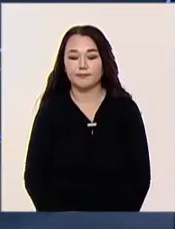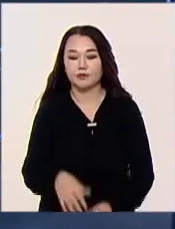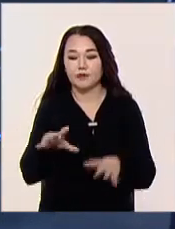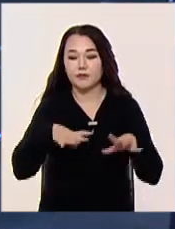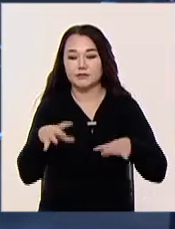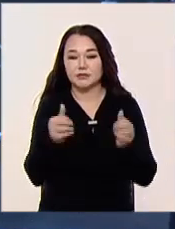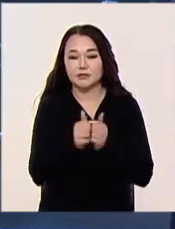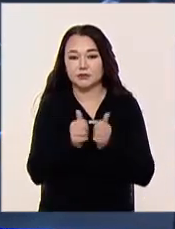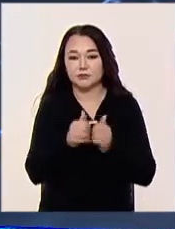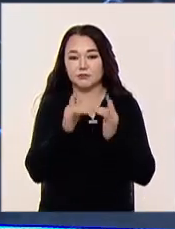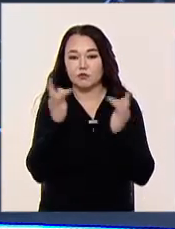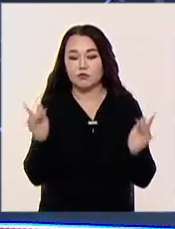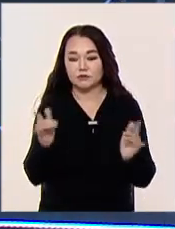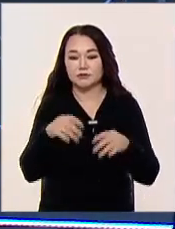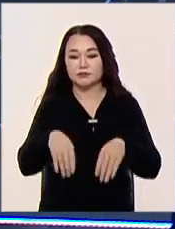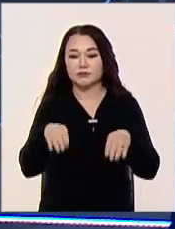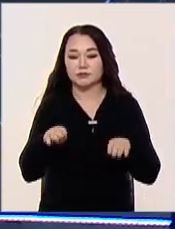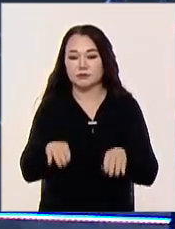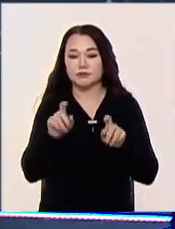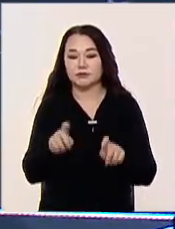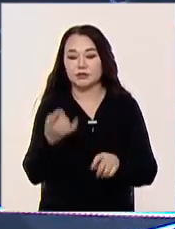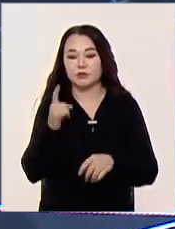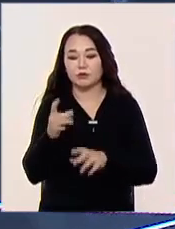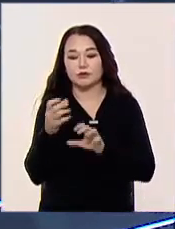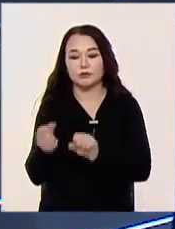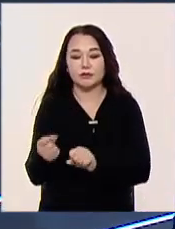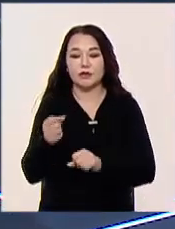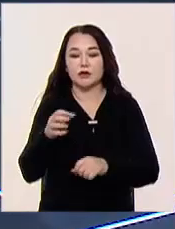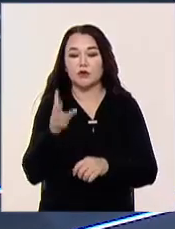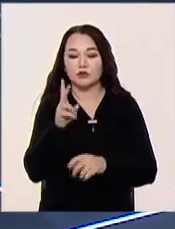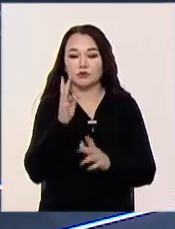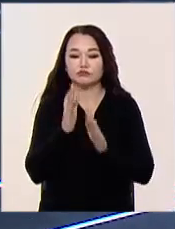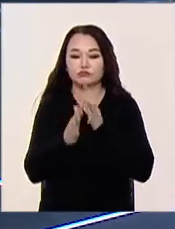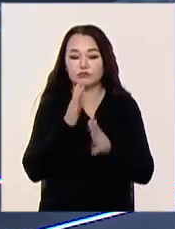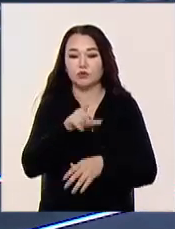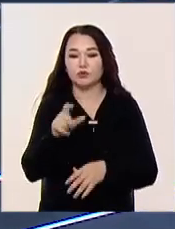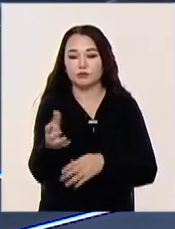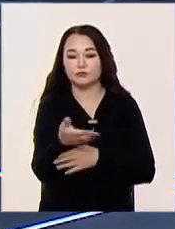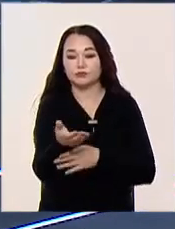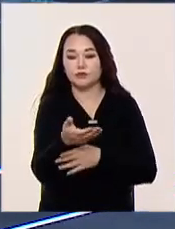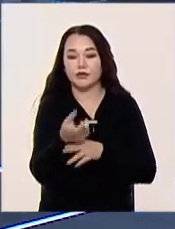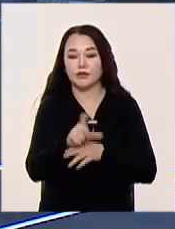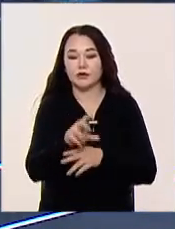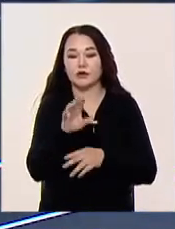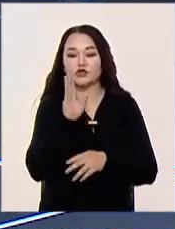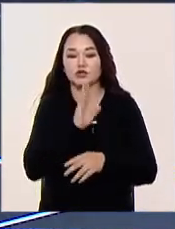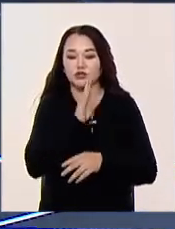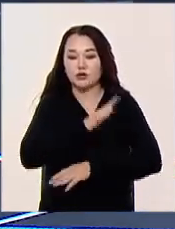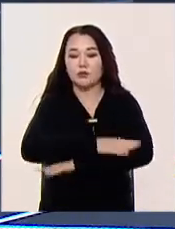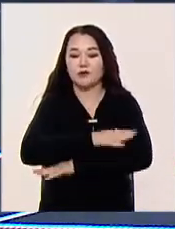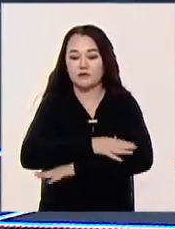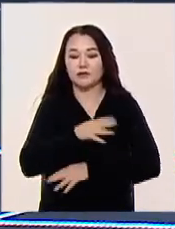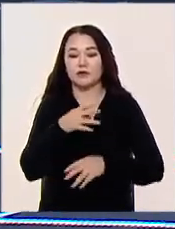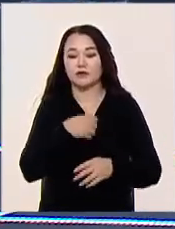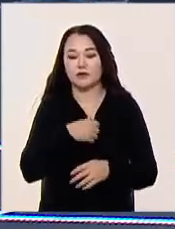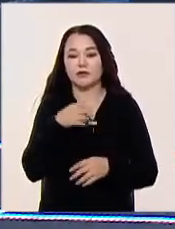Базар маңындағы көпірге көрпесін төсеп алып, баласын ұйықтатып, ары-бері өткендерден қайыр тілеп отырған бұл Құндыздың әрекетін біз